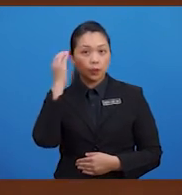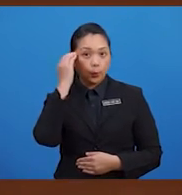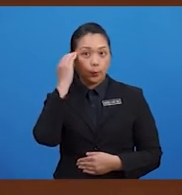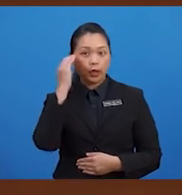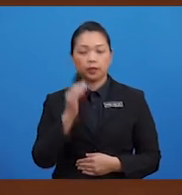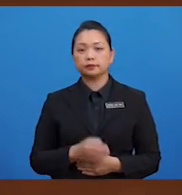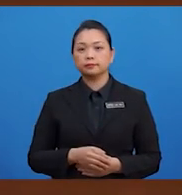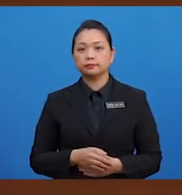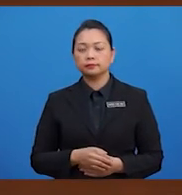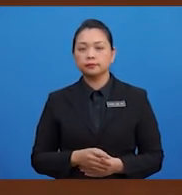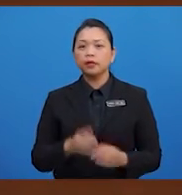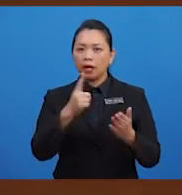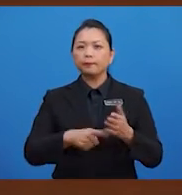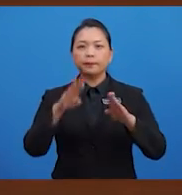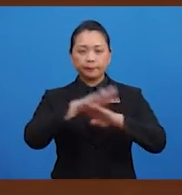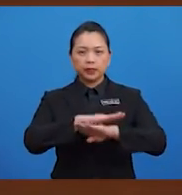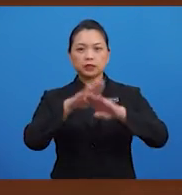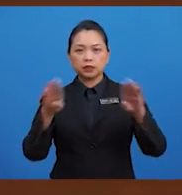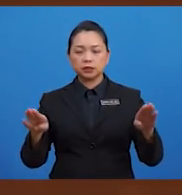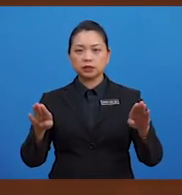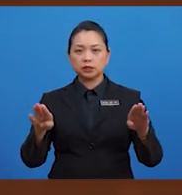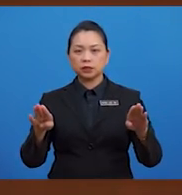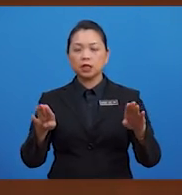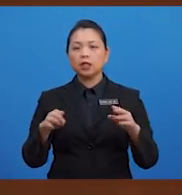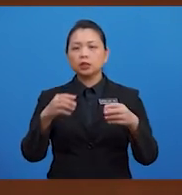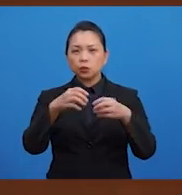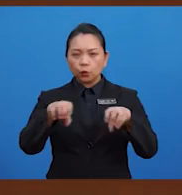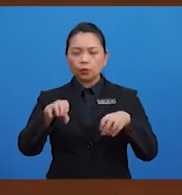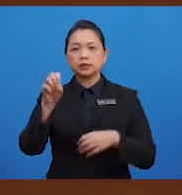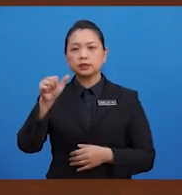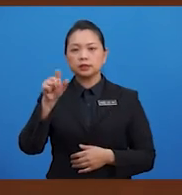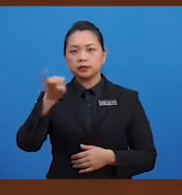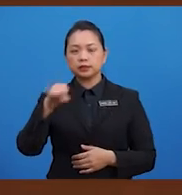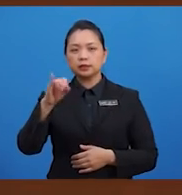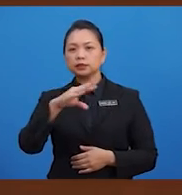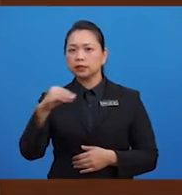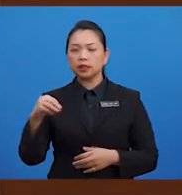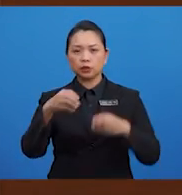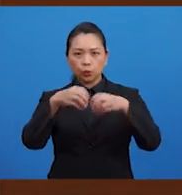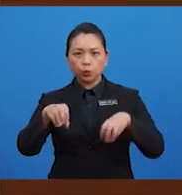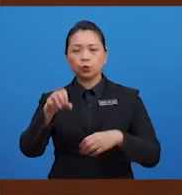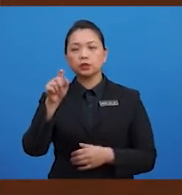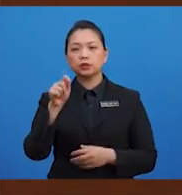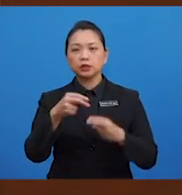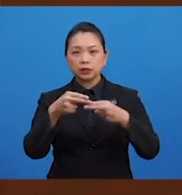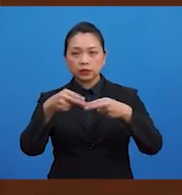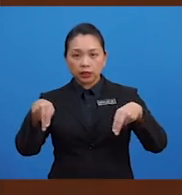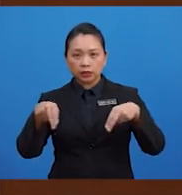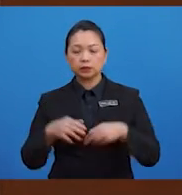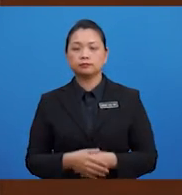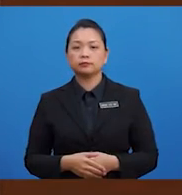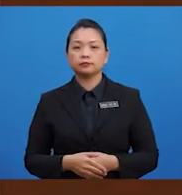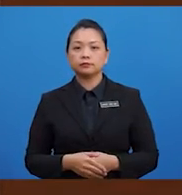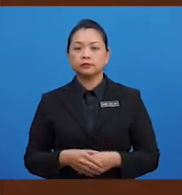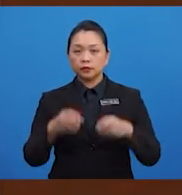Tahukah anda apakah perbezaan telur sajian dan telur tetasan? Telur sajian